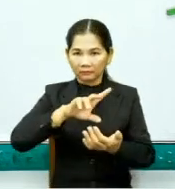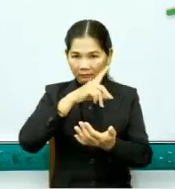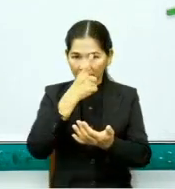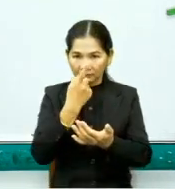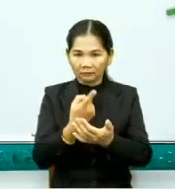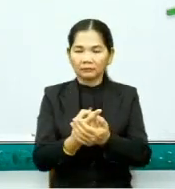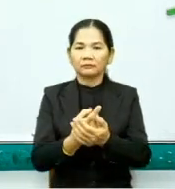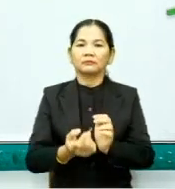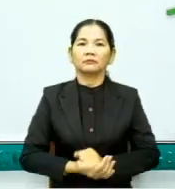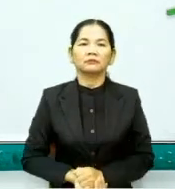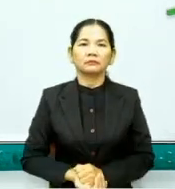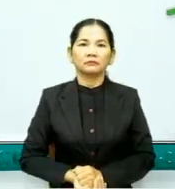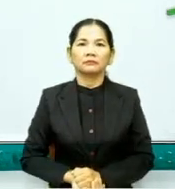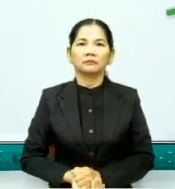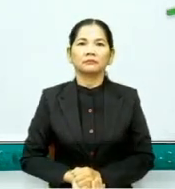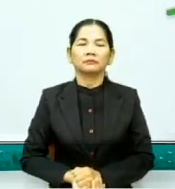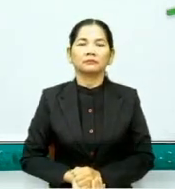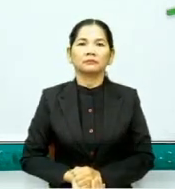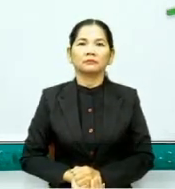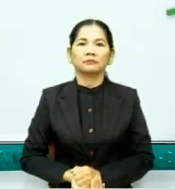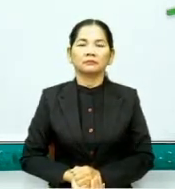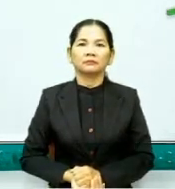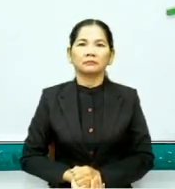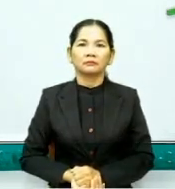cho rùm